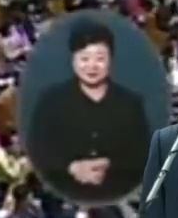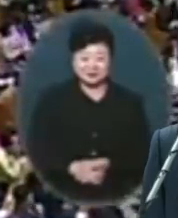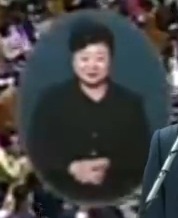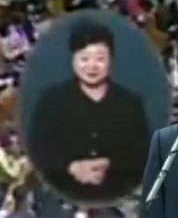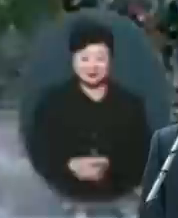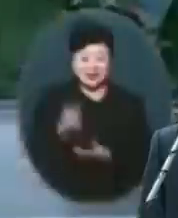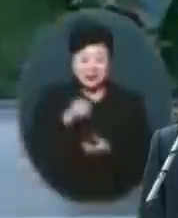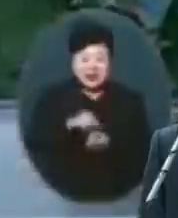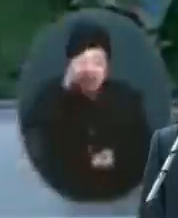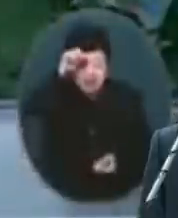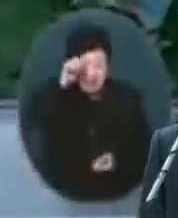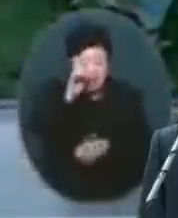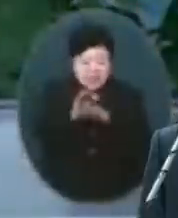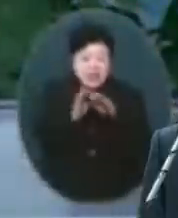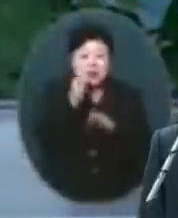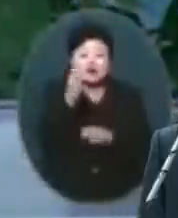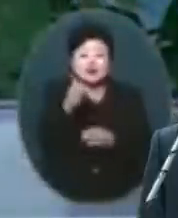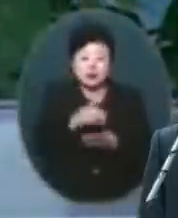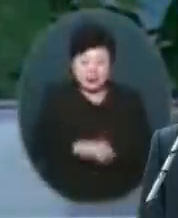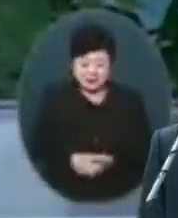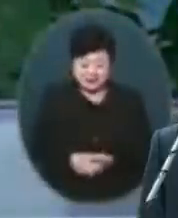내 입을 넓게 열라 내가 채우리라.